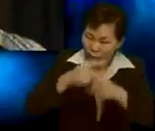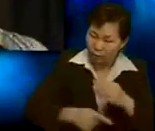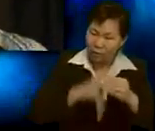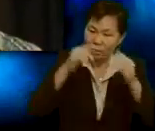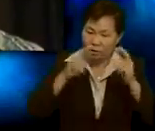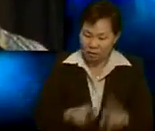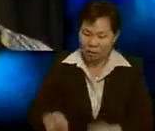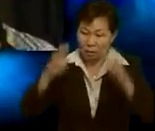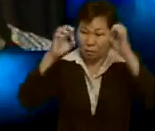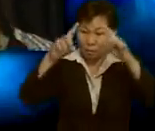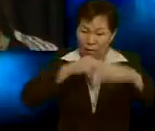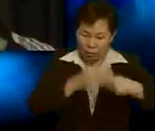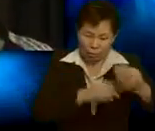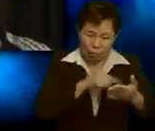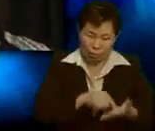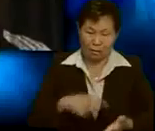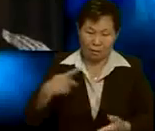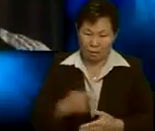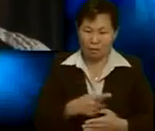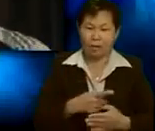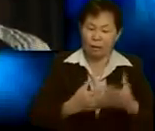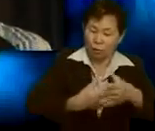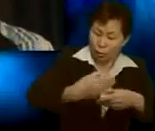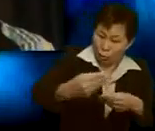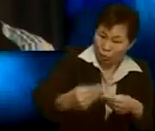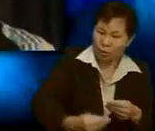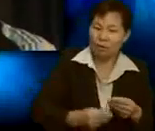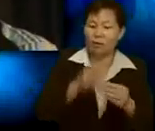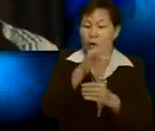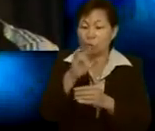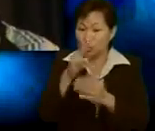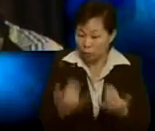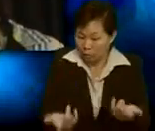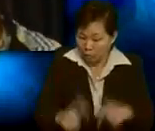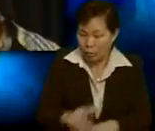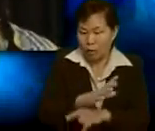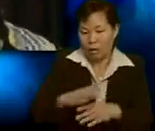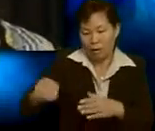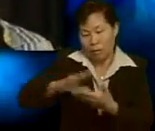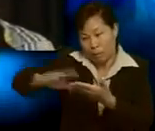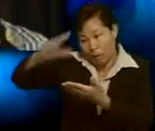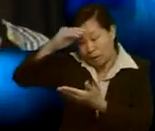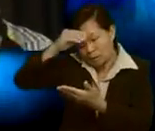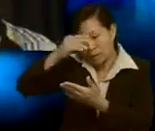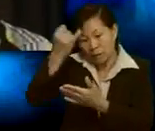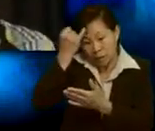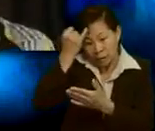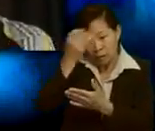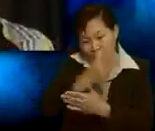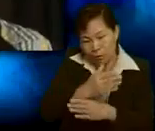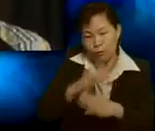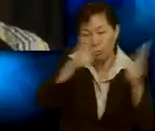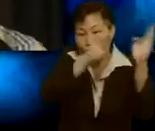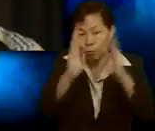rancangan pendidikan moral ni. Selain kita mengupas isu-isu semasa, kita juga dapat menimba ilmu pengetahuan untuk